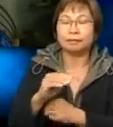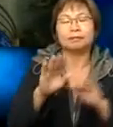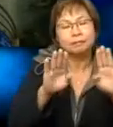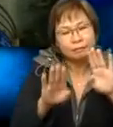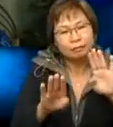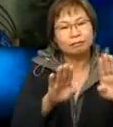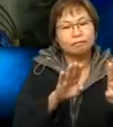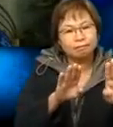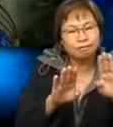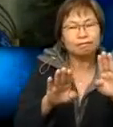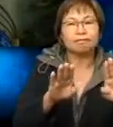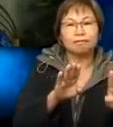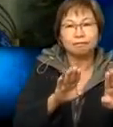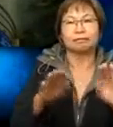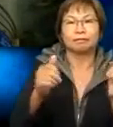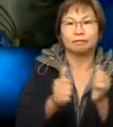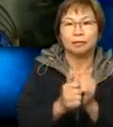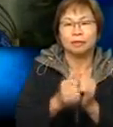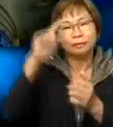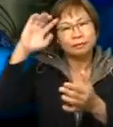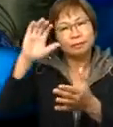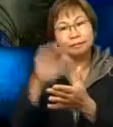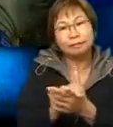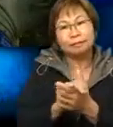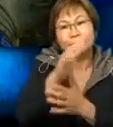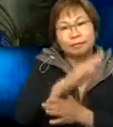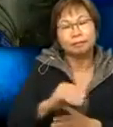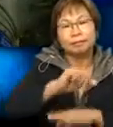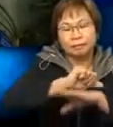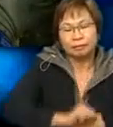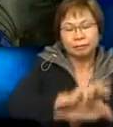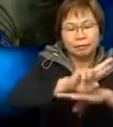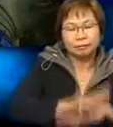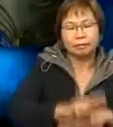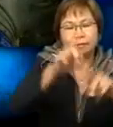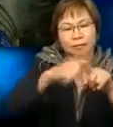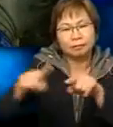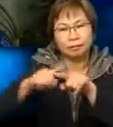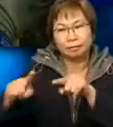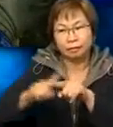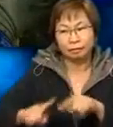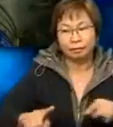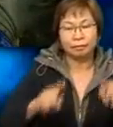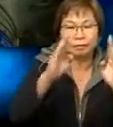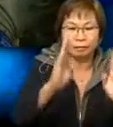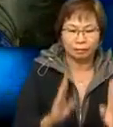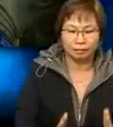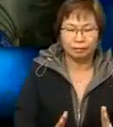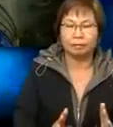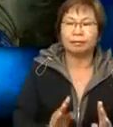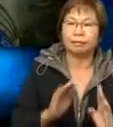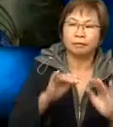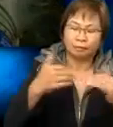dan bertolak ansur dengan kepercayaan dan adat resam pelbagai